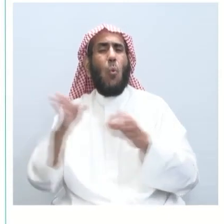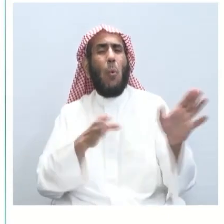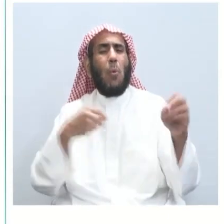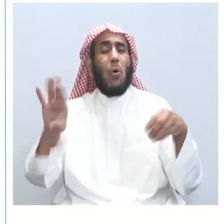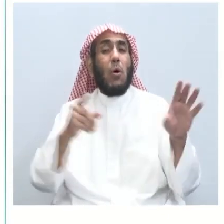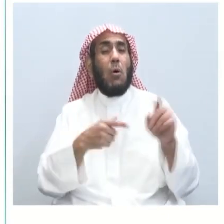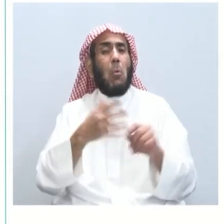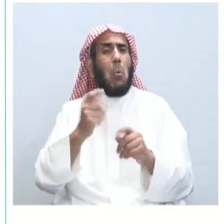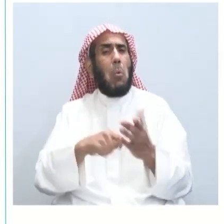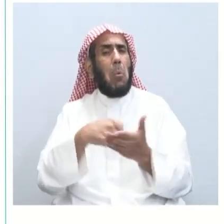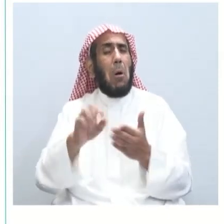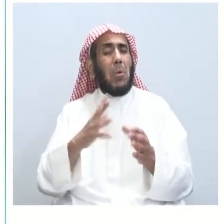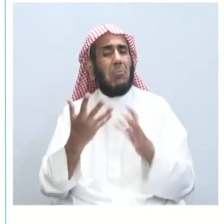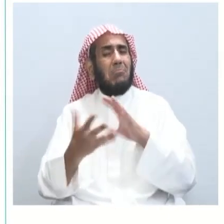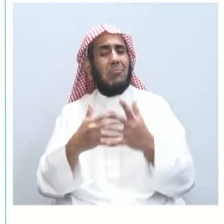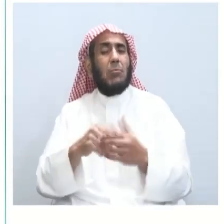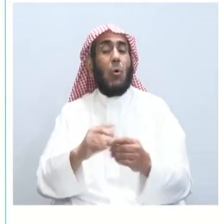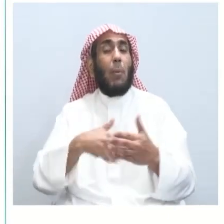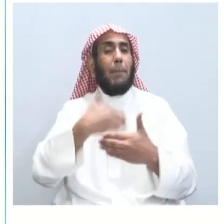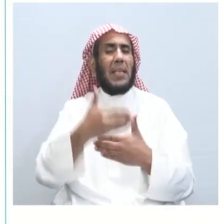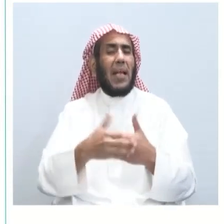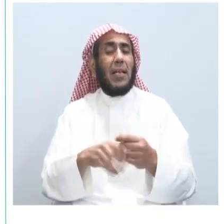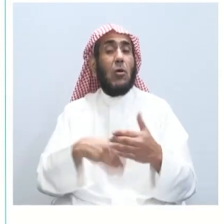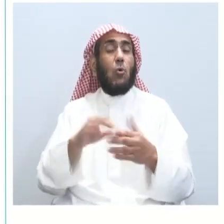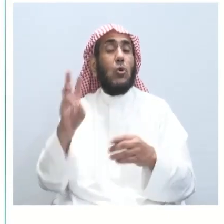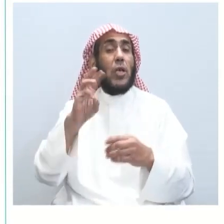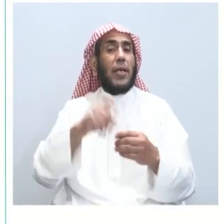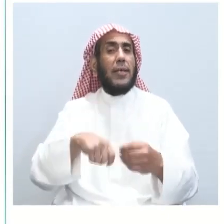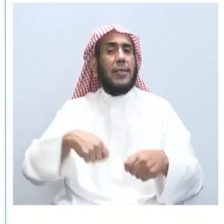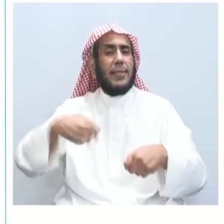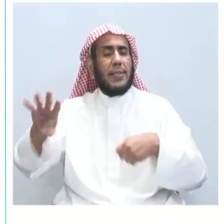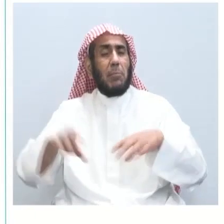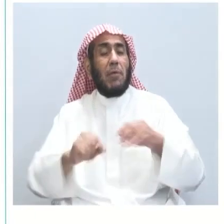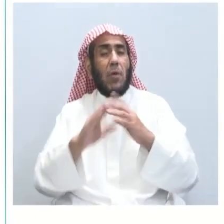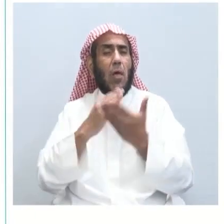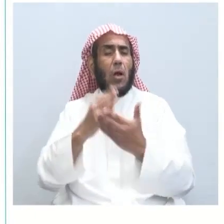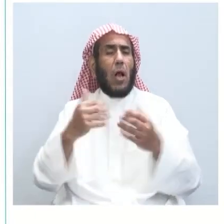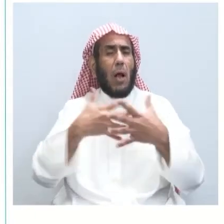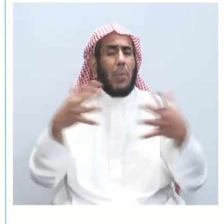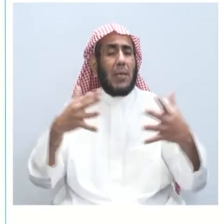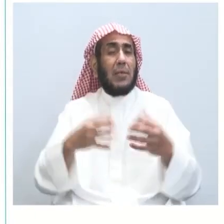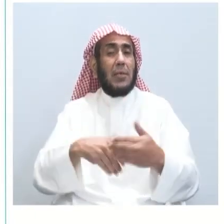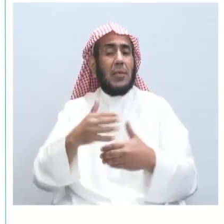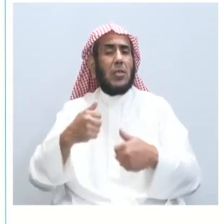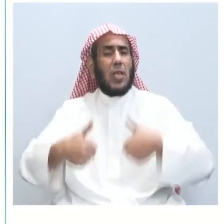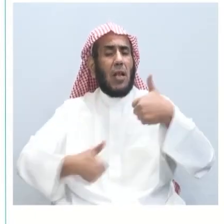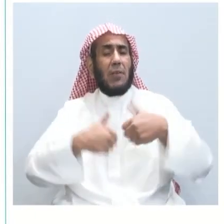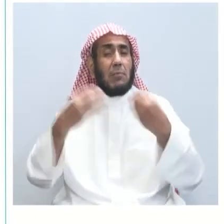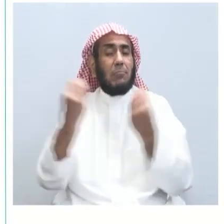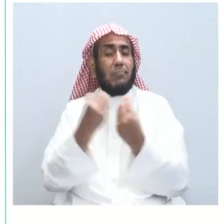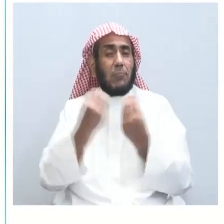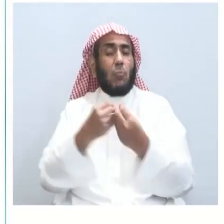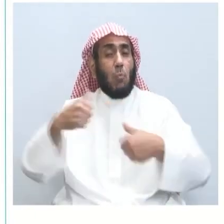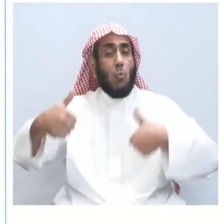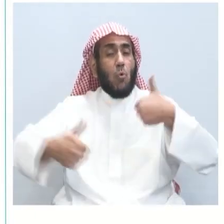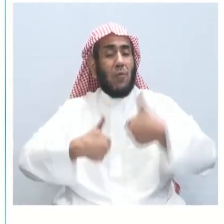عميل محتمل وبالتالي ايضا كل شركه تبيع في هذا القطاع الكبير سنتنا فس معها وبالتالي تعتبر